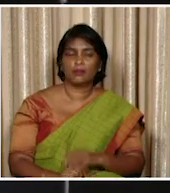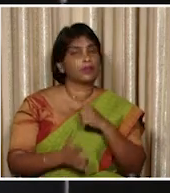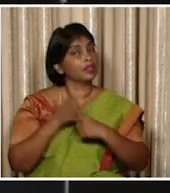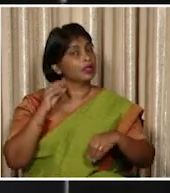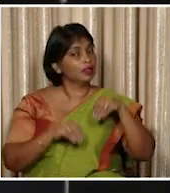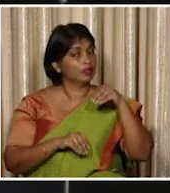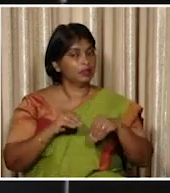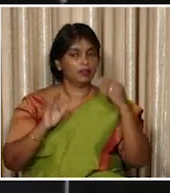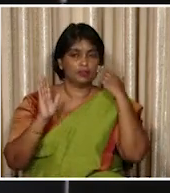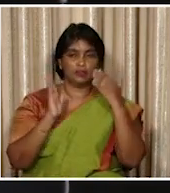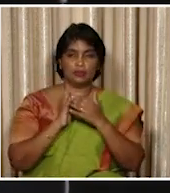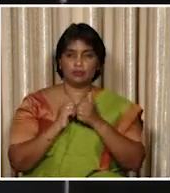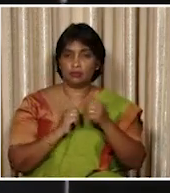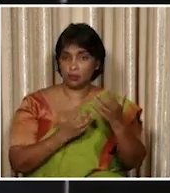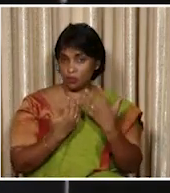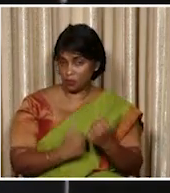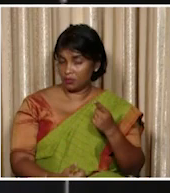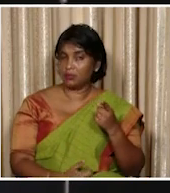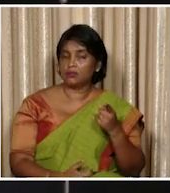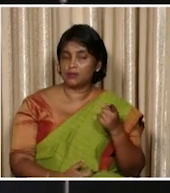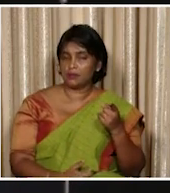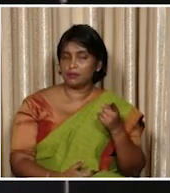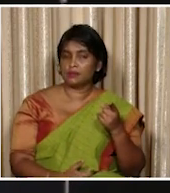දේශපාලන චරිතයක් අනුගමනය කළ යුතු නම්